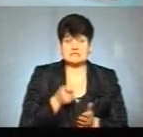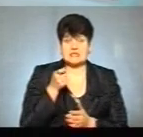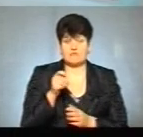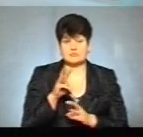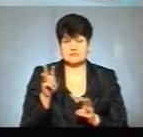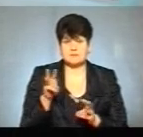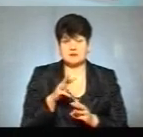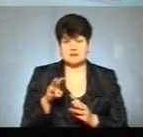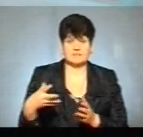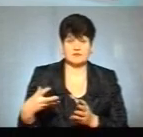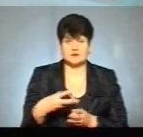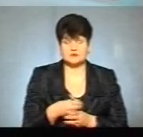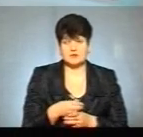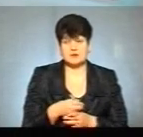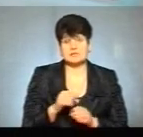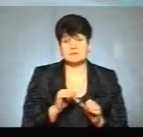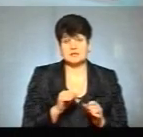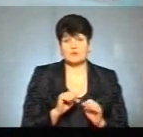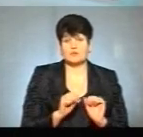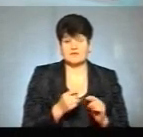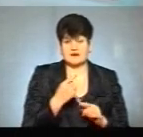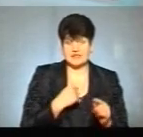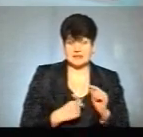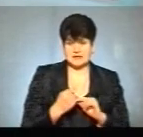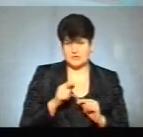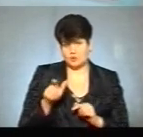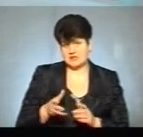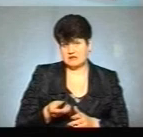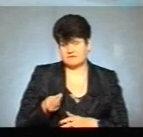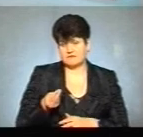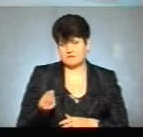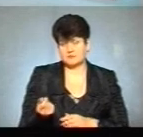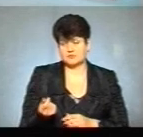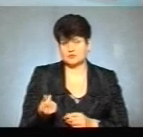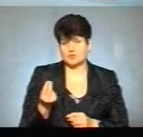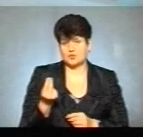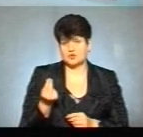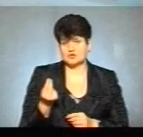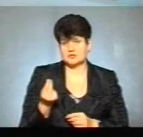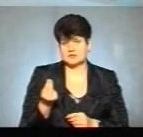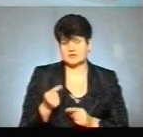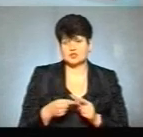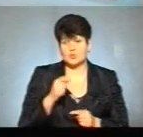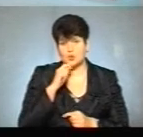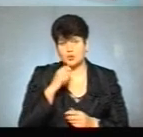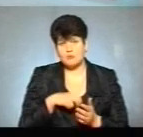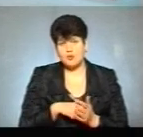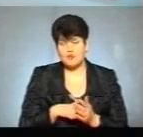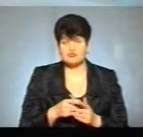міністерства, міністерство профінансувало через департамент управління, і людині виплачуються кошти через Укрпошту